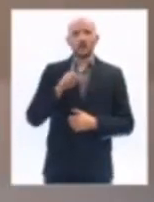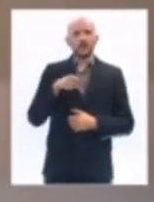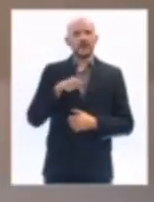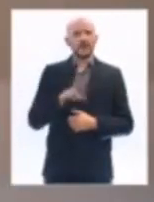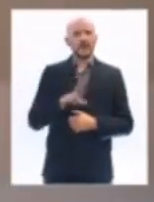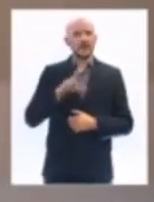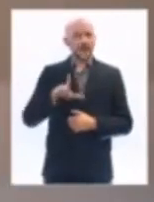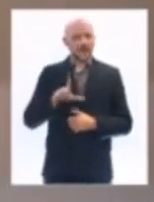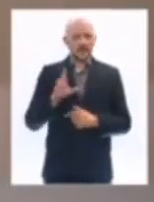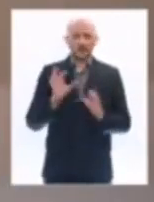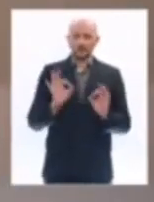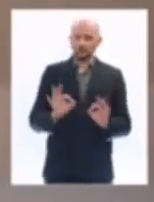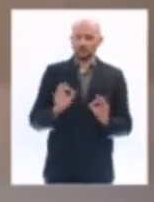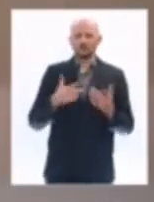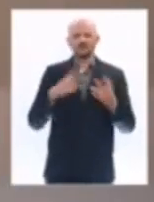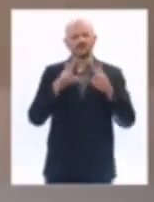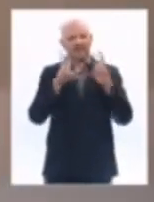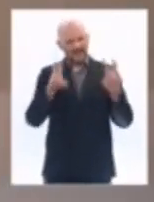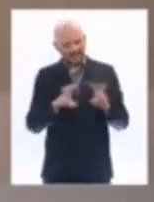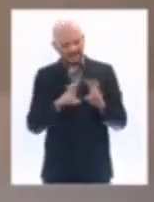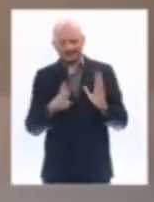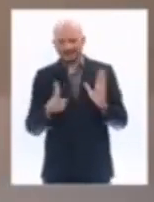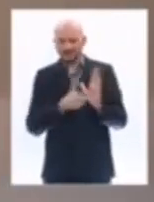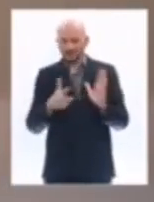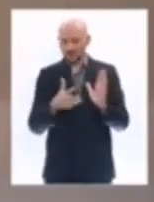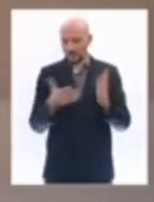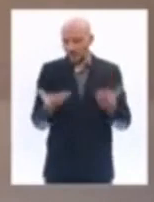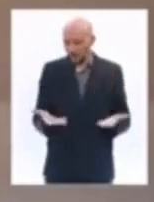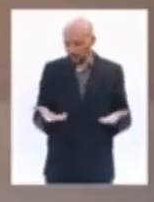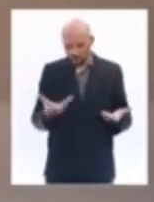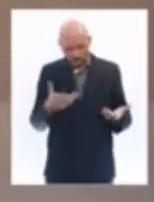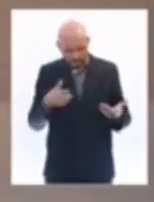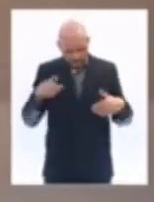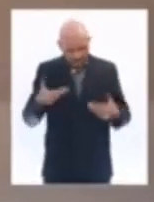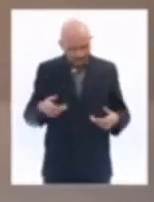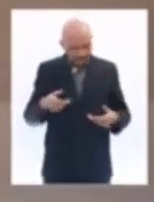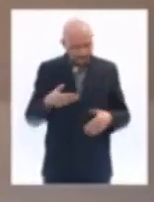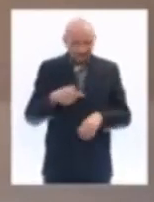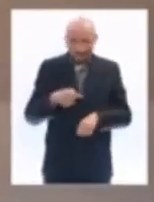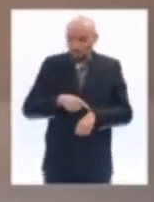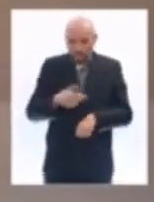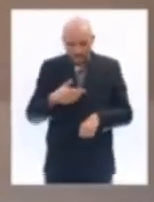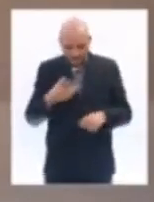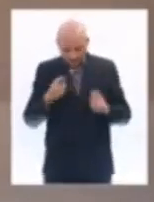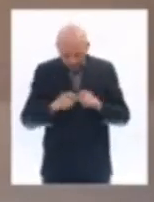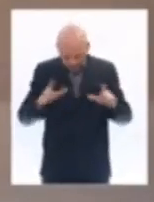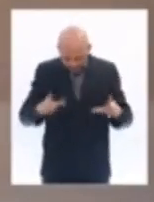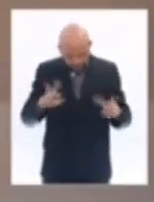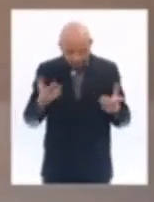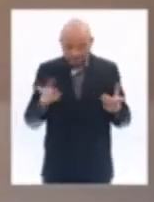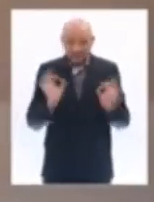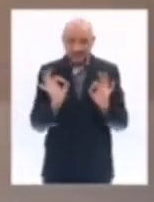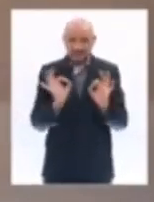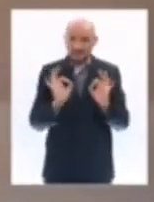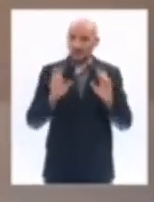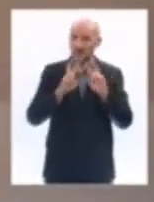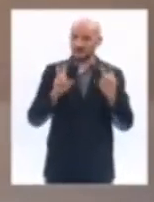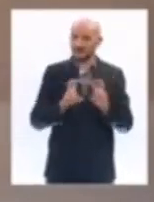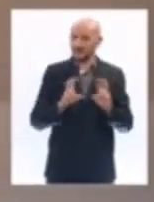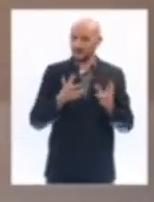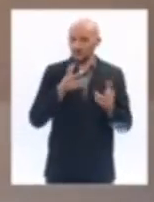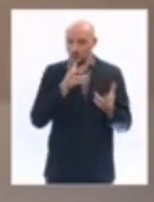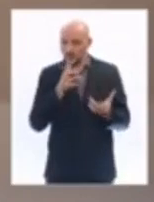l'on puisse, face à une seconde vague, pour reprendre vos propos, plus dure, plus violente, faire mieux que lors de la première vague et penser à